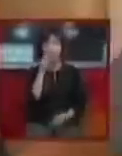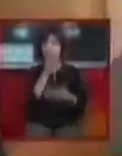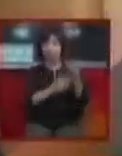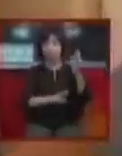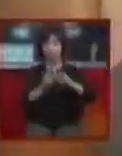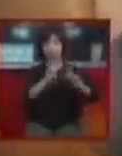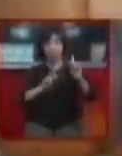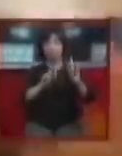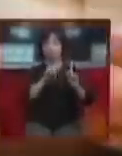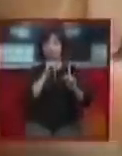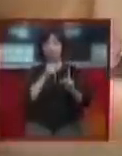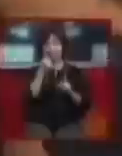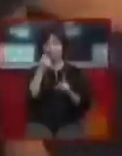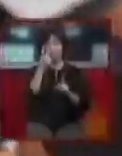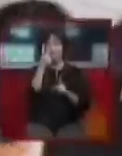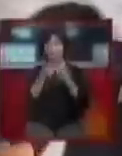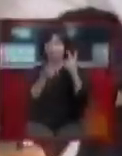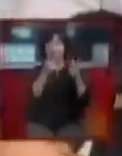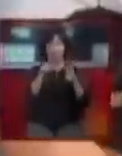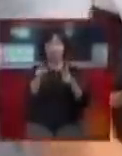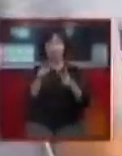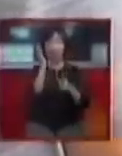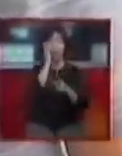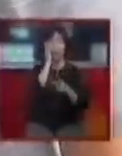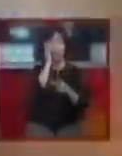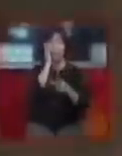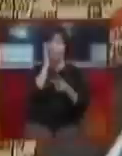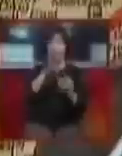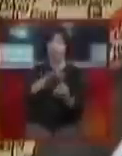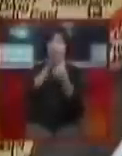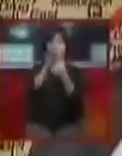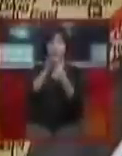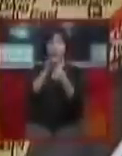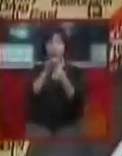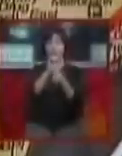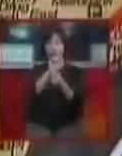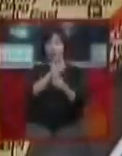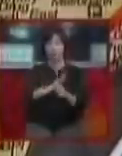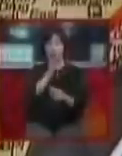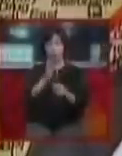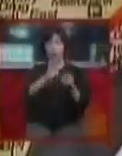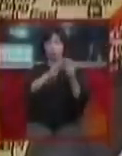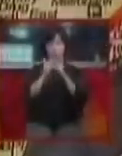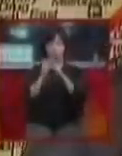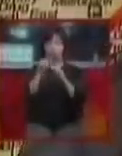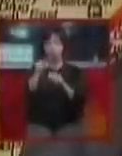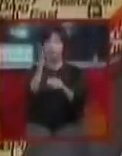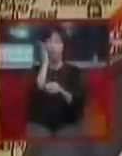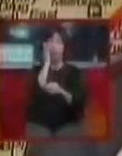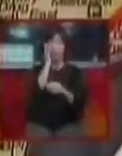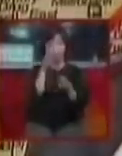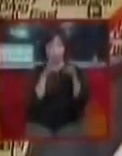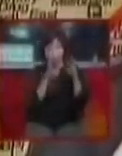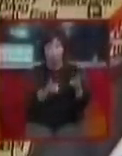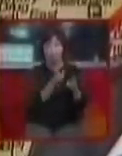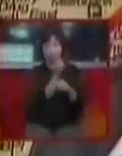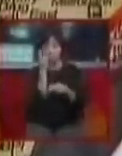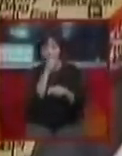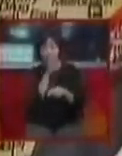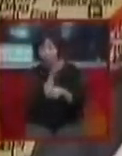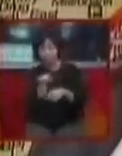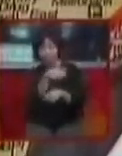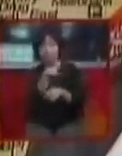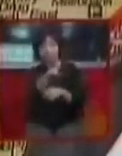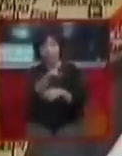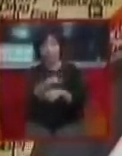mga sospek ang pasikot-sikot sa loob ng exclusive subdivision. Sa ngayon ang tinitignan namin, yung